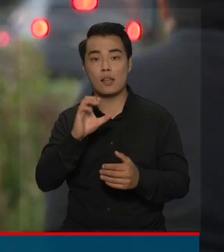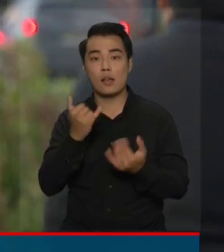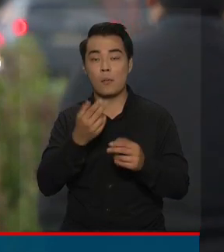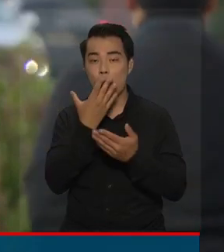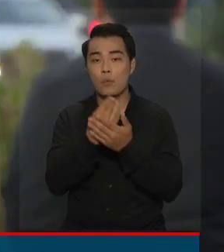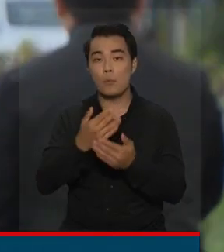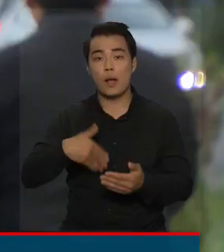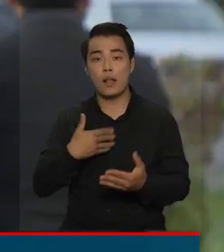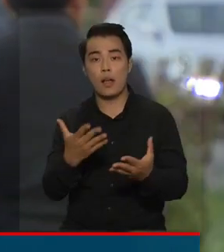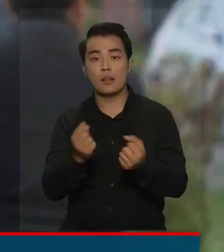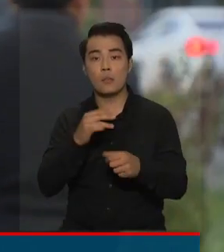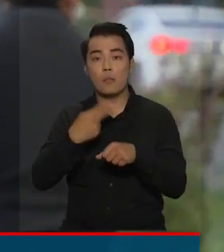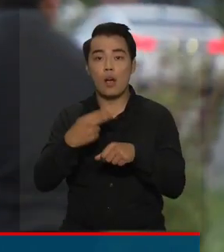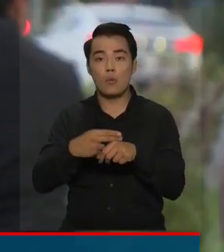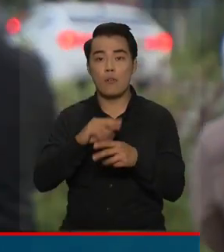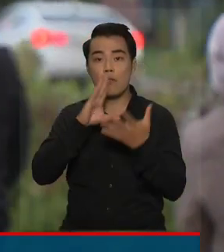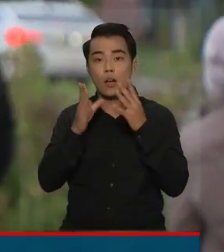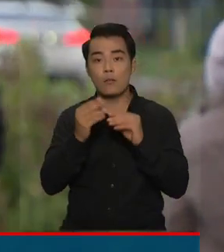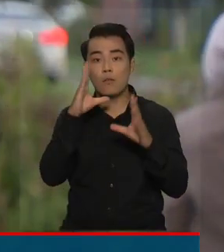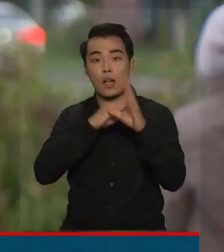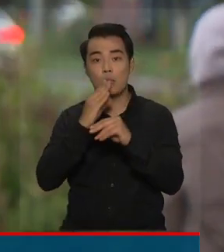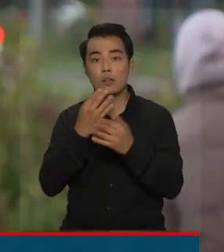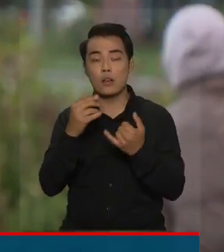потребителях и, собственно, о покупательской их способности в